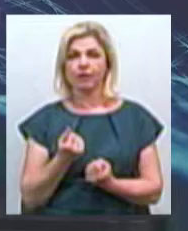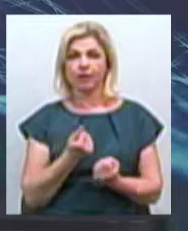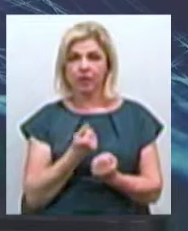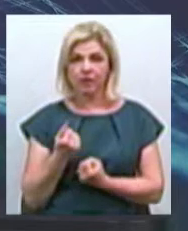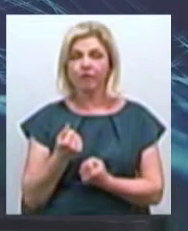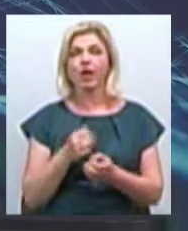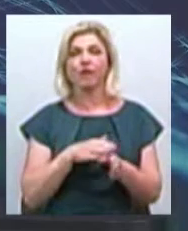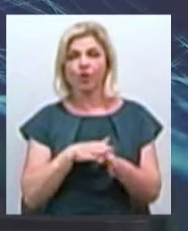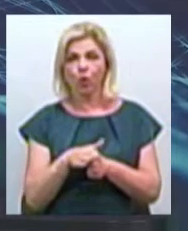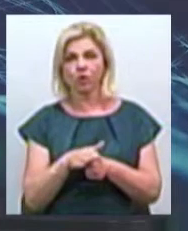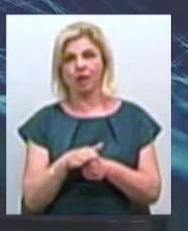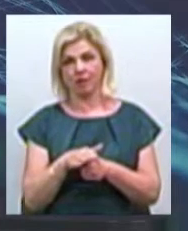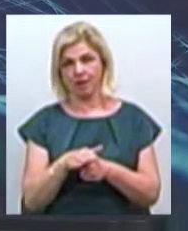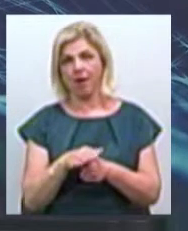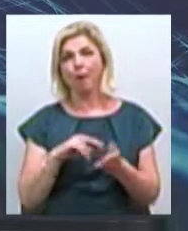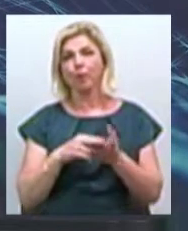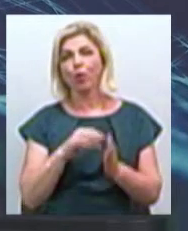виконання, реалізацію проєктів